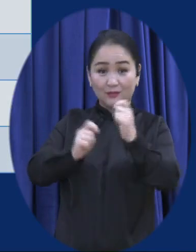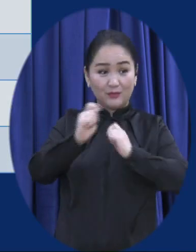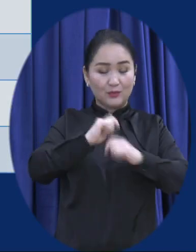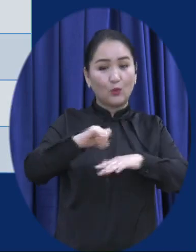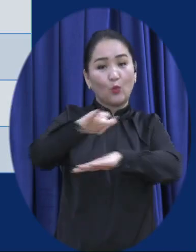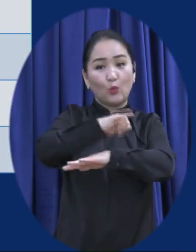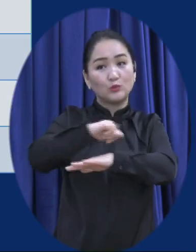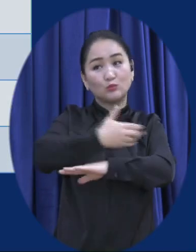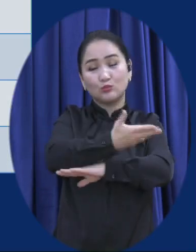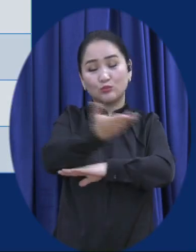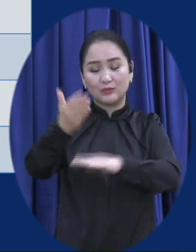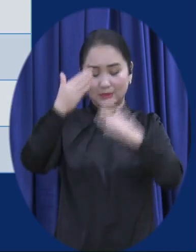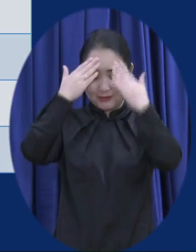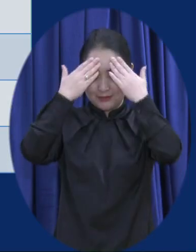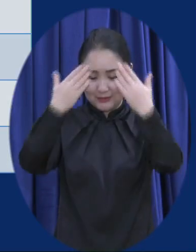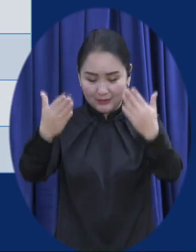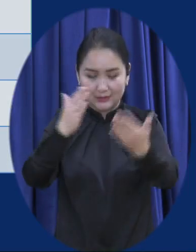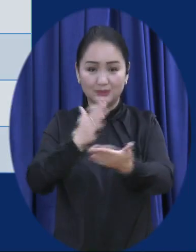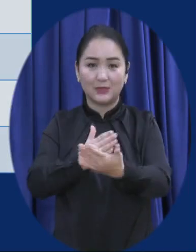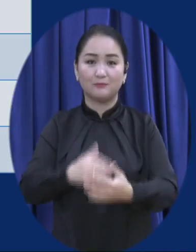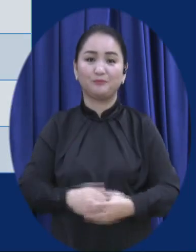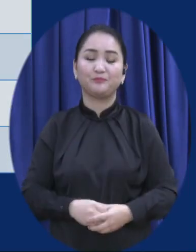илэрхийлье.